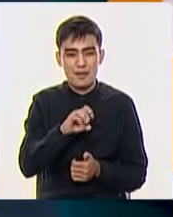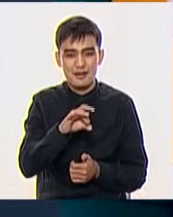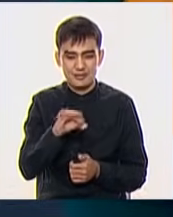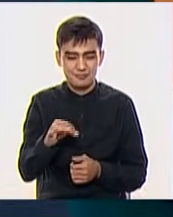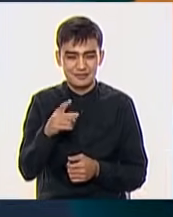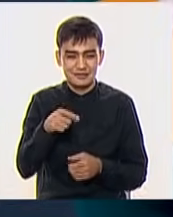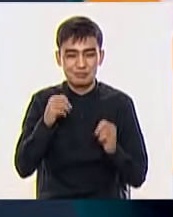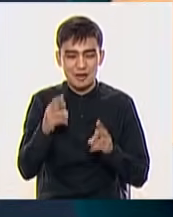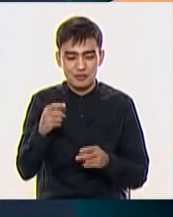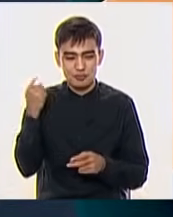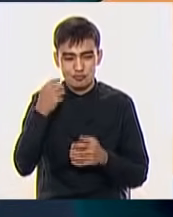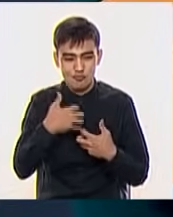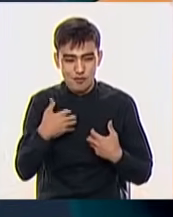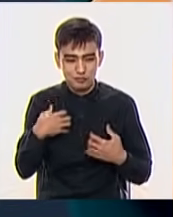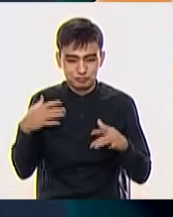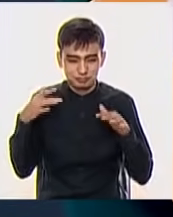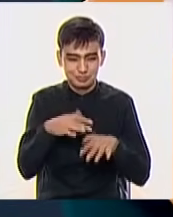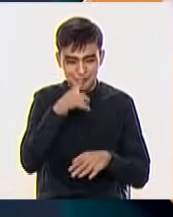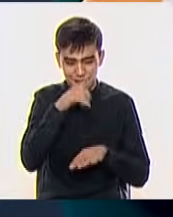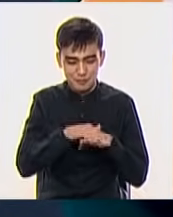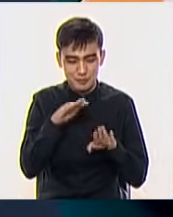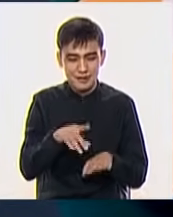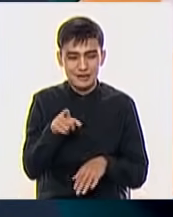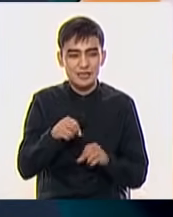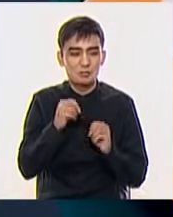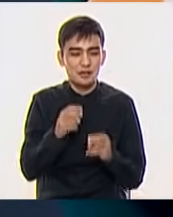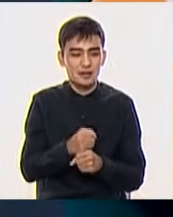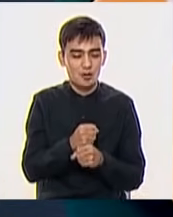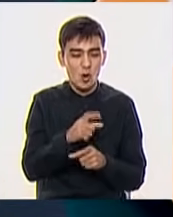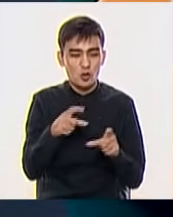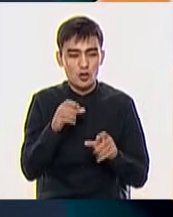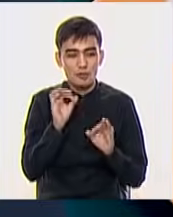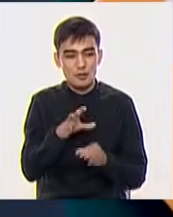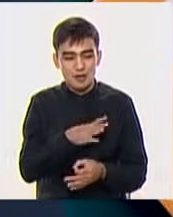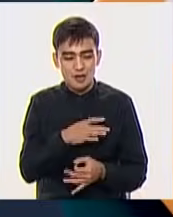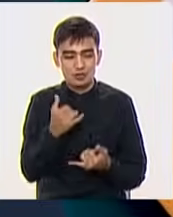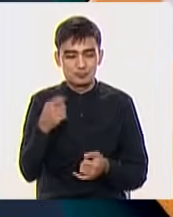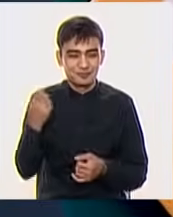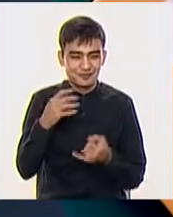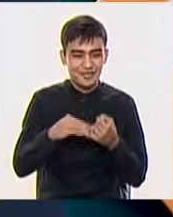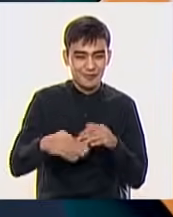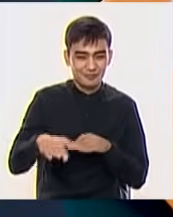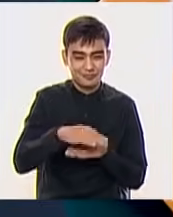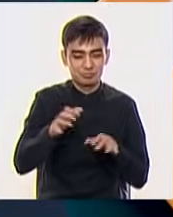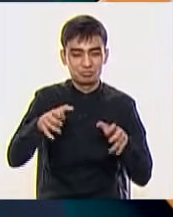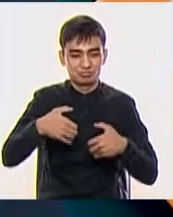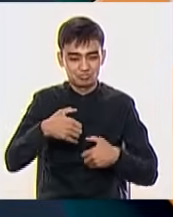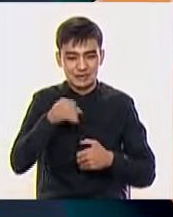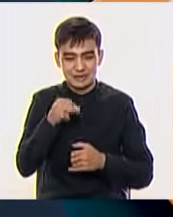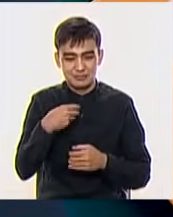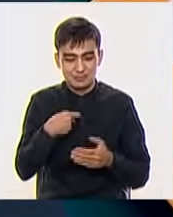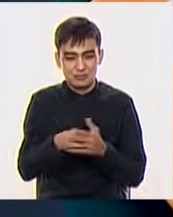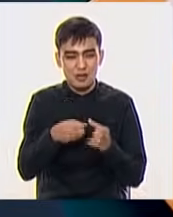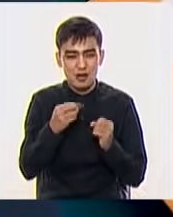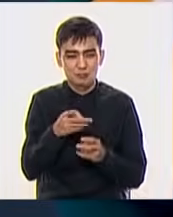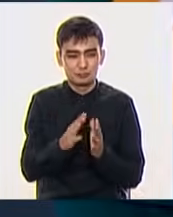скот. Это сделали жители Кызыгурского района намеренно. Люди объяснили это тем, что пастбищные земли у них отобрали, на них